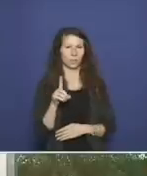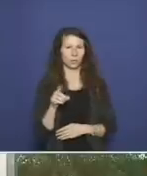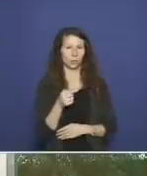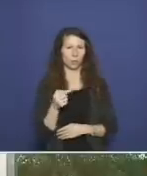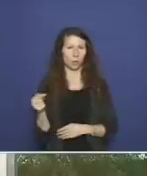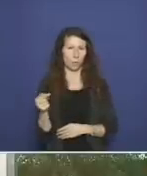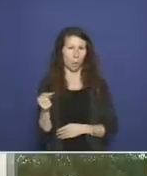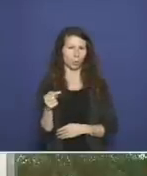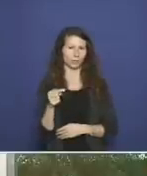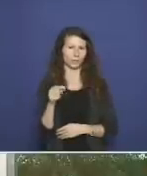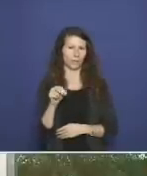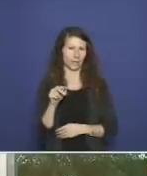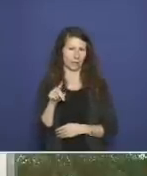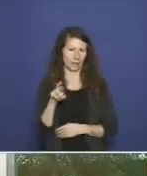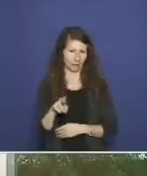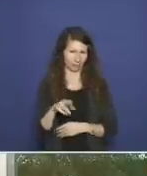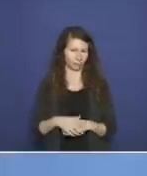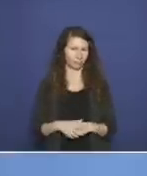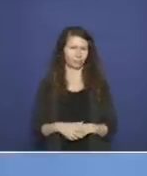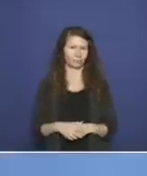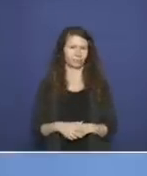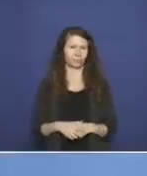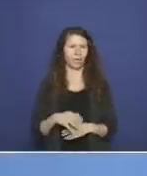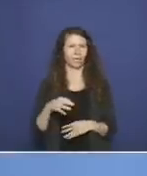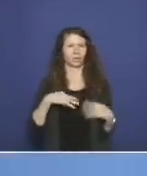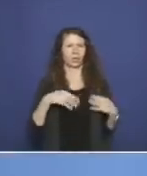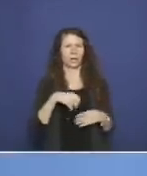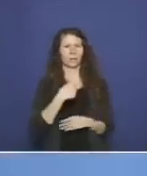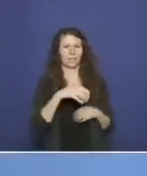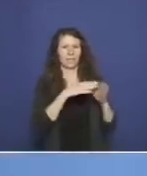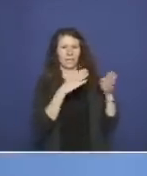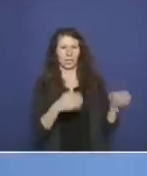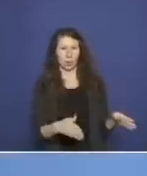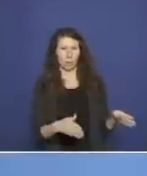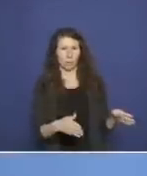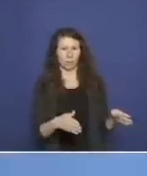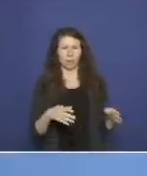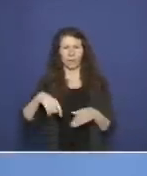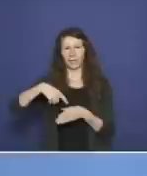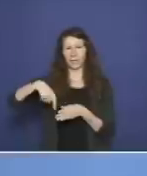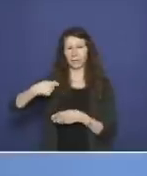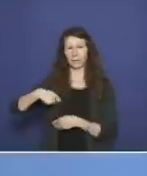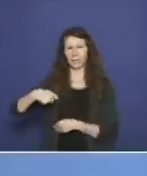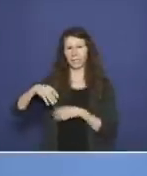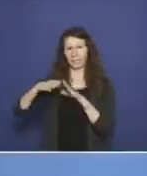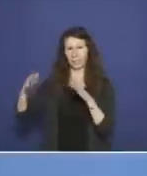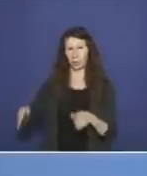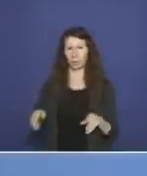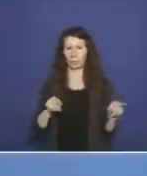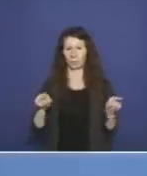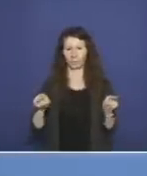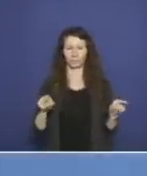Gugemus, NBR, und zwar an das Gesundheitsministerium und das Innenministerium.